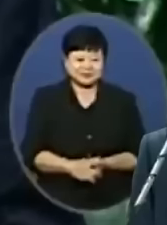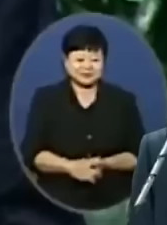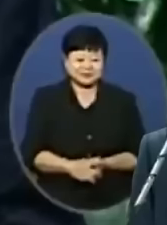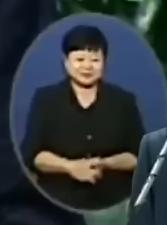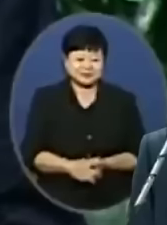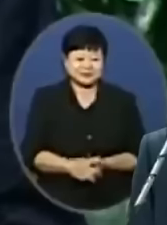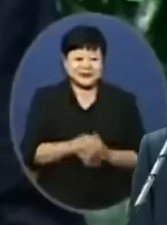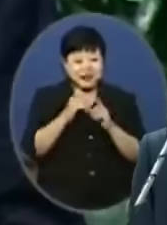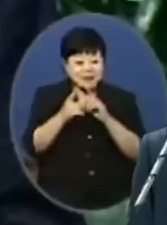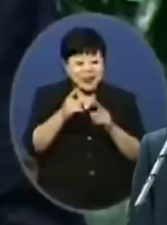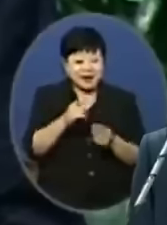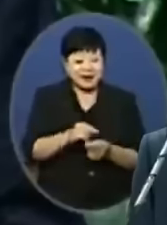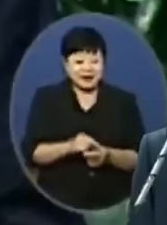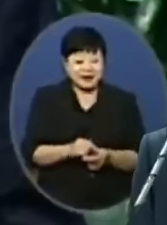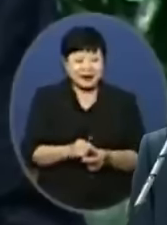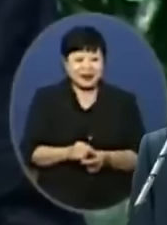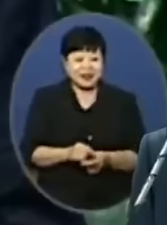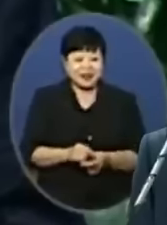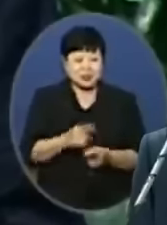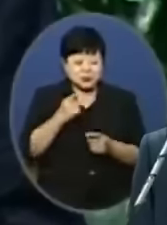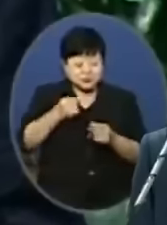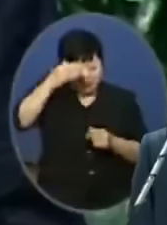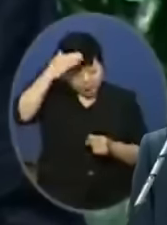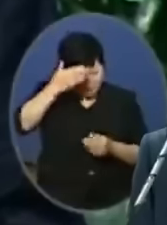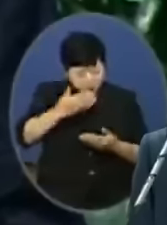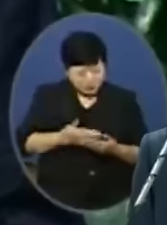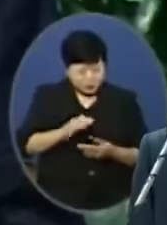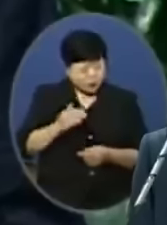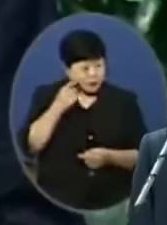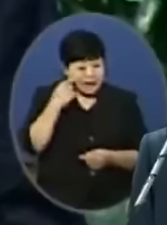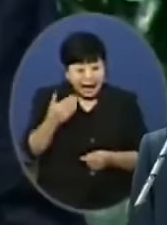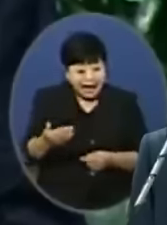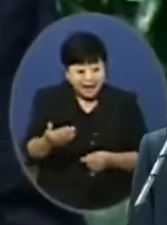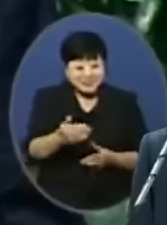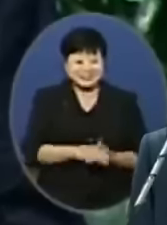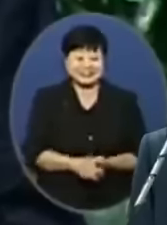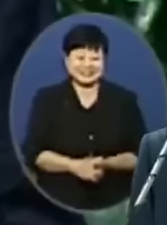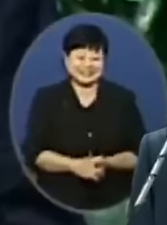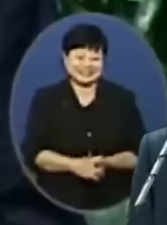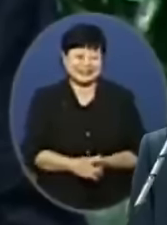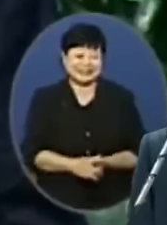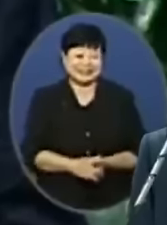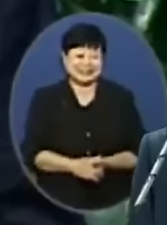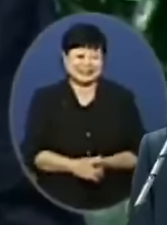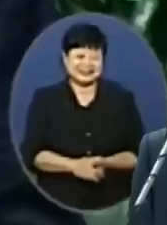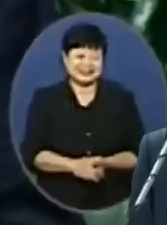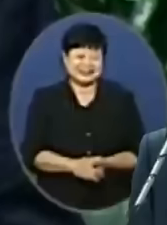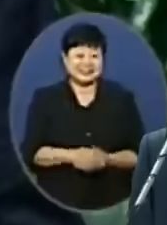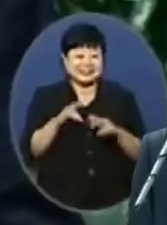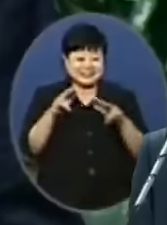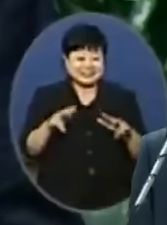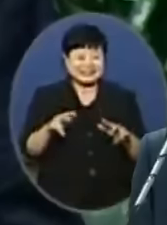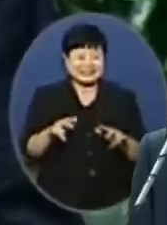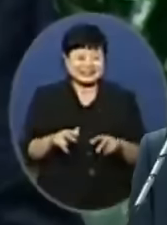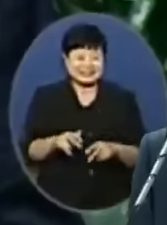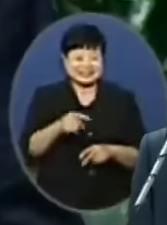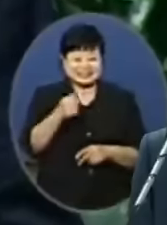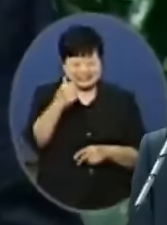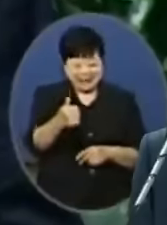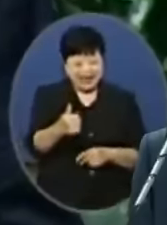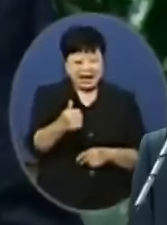그래서 하는 말이 아니, 무엇인지 조 목사에게 안수만 받으면 되는가 보다 그런 느낌이 있다고 이제 시장을